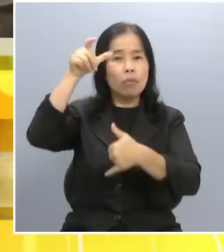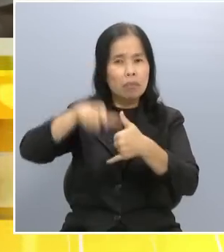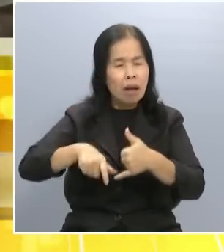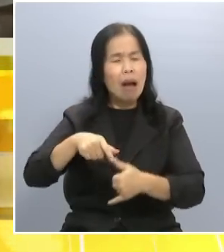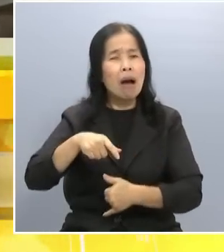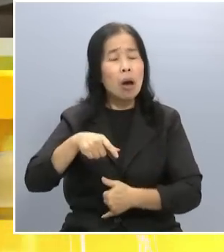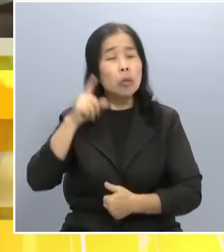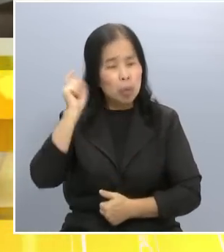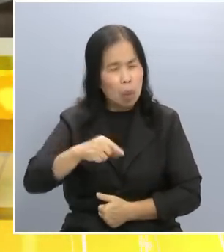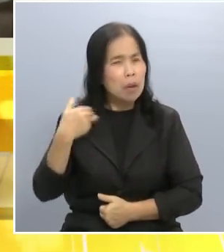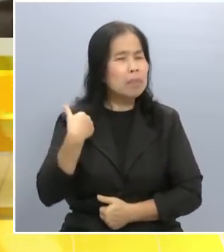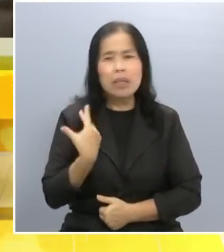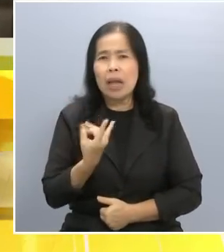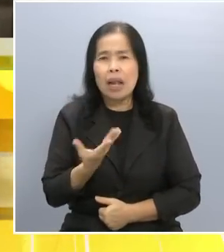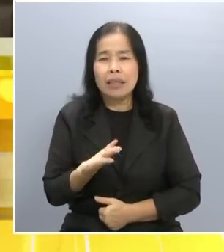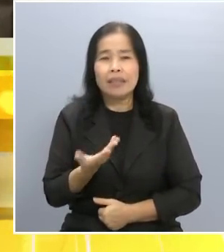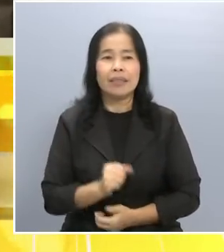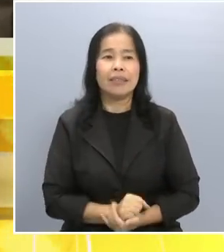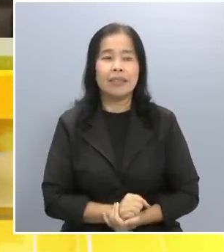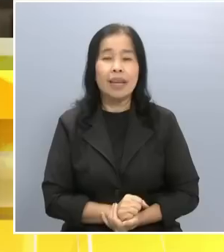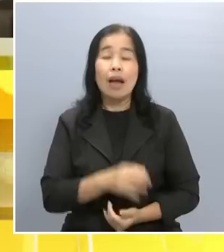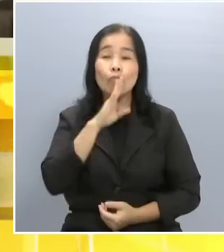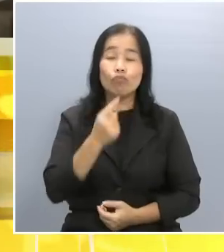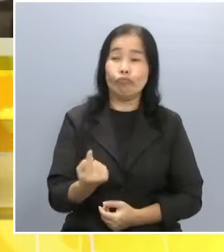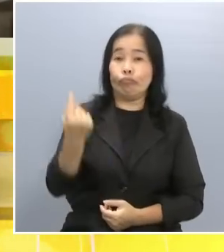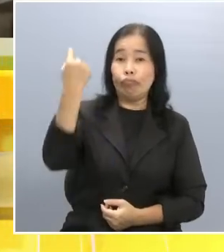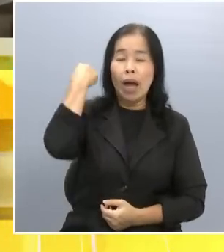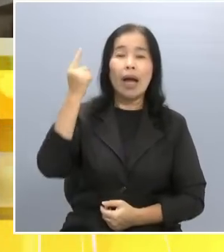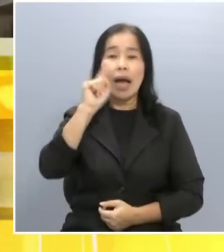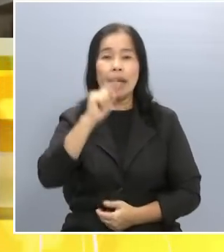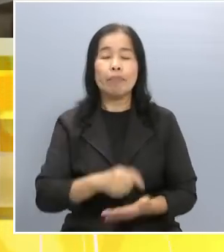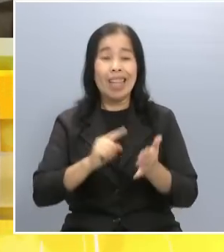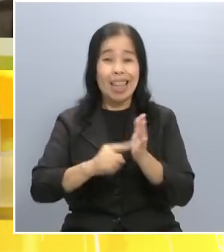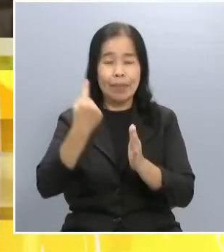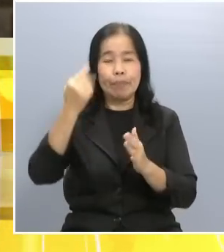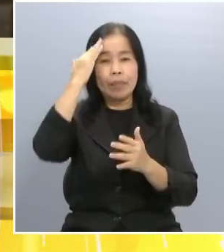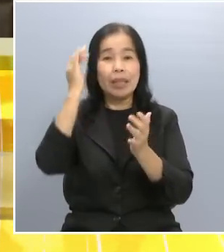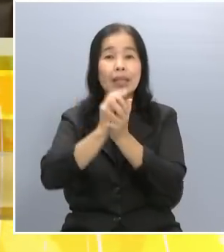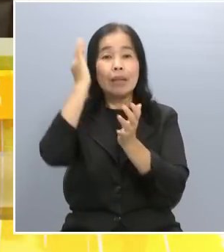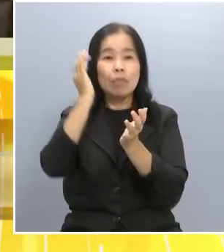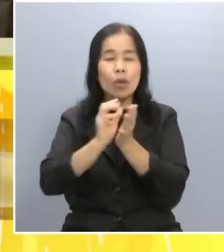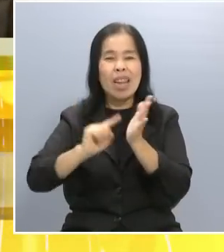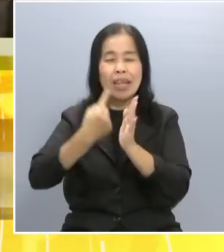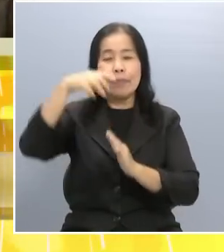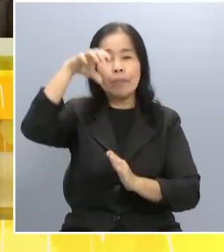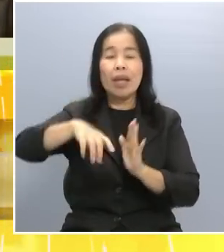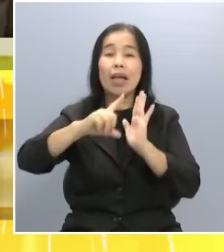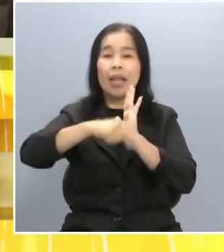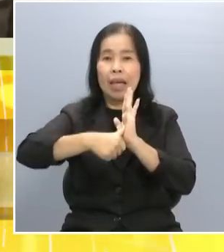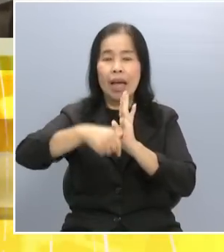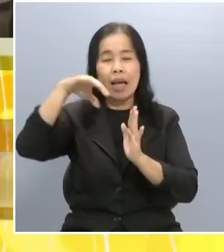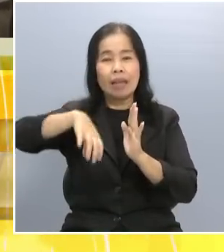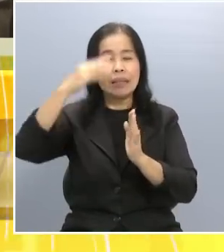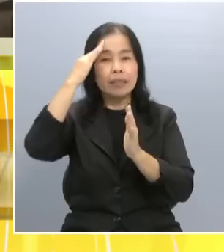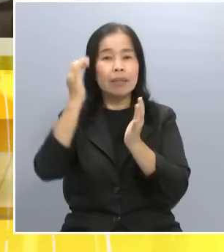มันยังไงคือท่านอย่างนี้ย้อนกลับไปท่านบอกว่าขั้นแรกเนี่ยตอนเข้ามาเป็นตำรวจเริ่มจากสำนักงานเลขานุการตำรวจแห่งชาติเนี่ย